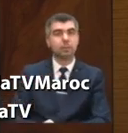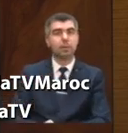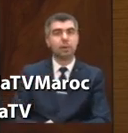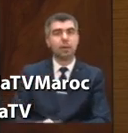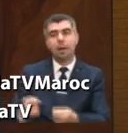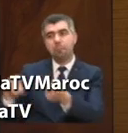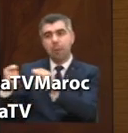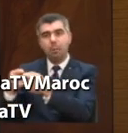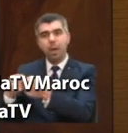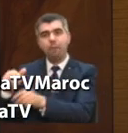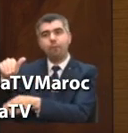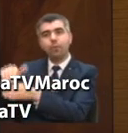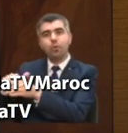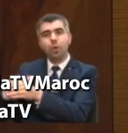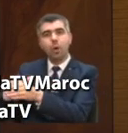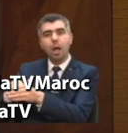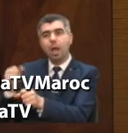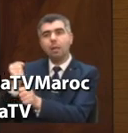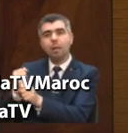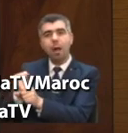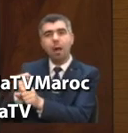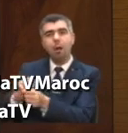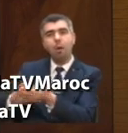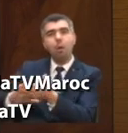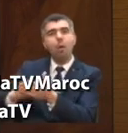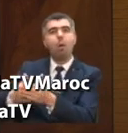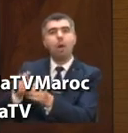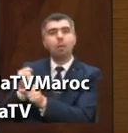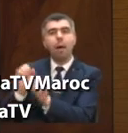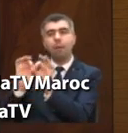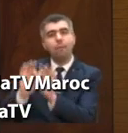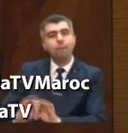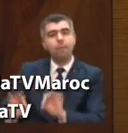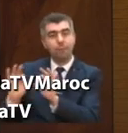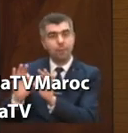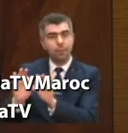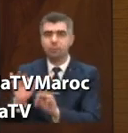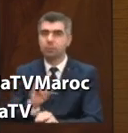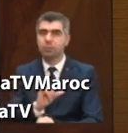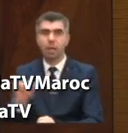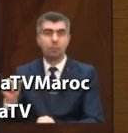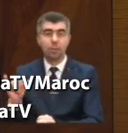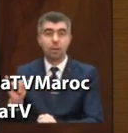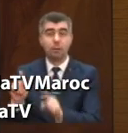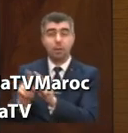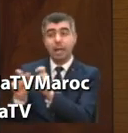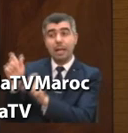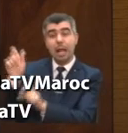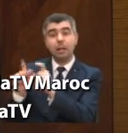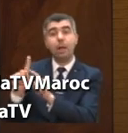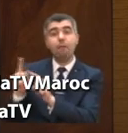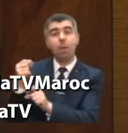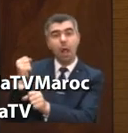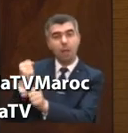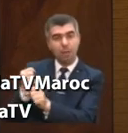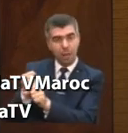بالصندوق ديال فقدان الشغل، هذا حاجة أخرى يؤطرها قانون مستقل. لأن لو أن الأجراء استفدوا من هذاك الصندوق